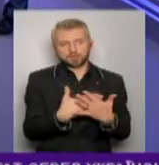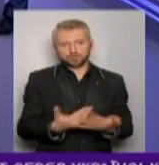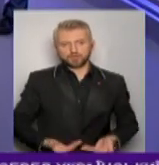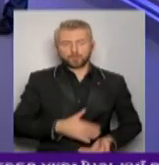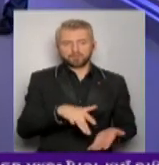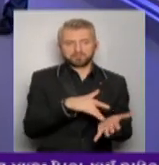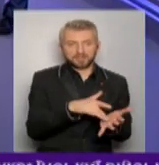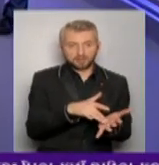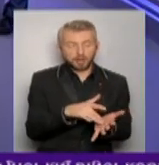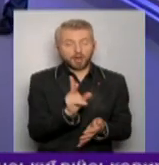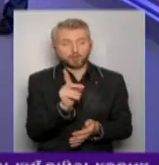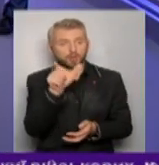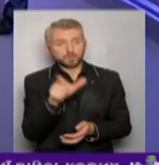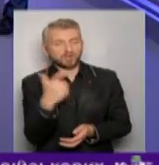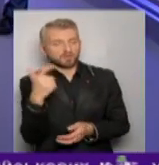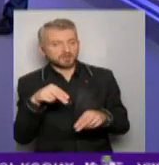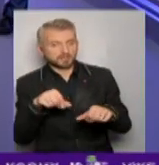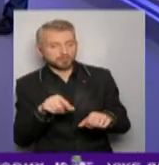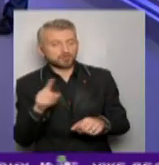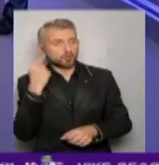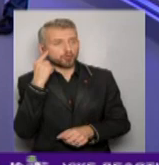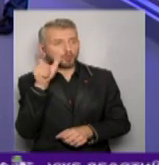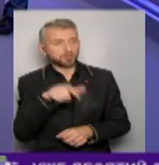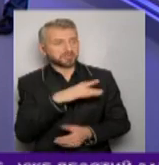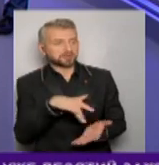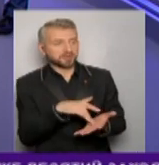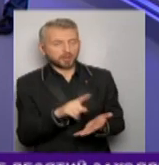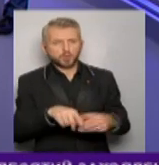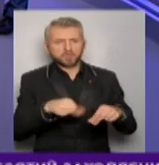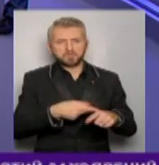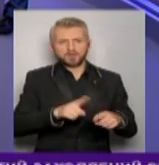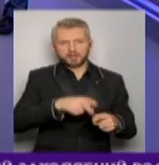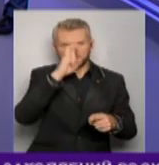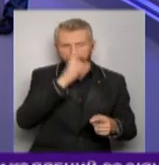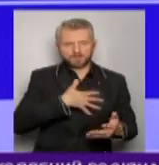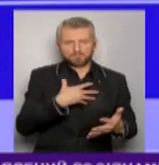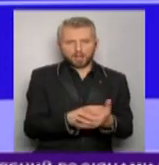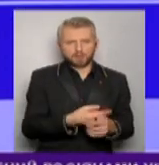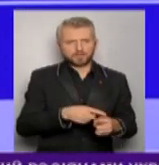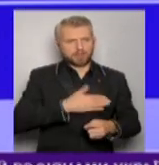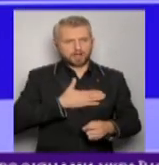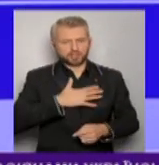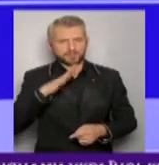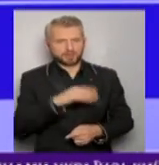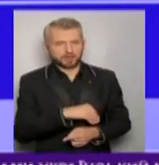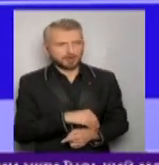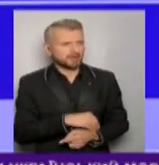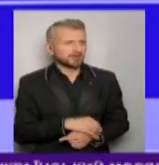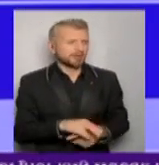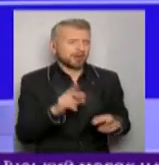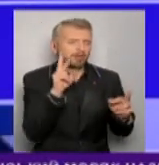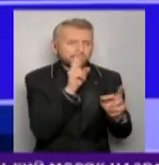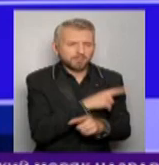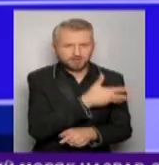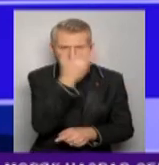і друга людина – власник землі. Що думає людина з міста? Що земля – це державна власність, це наше все. Неправда. Забудьте